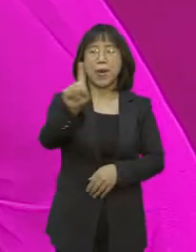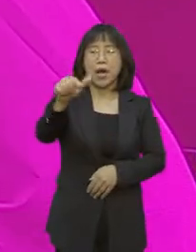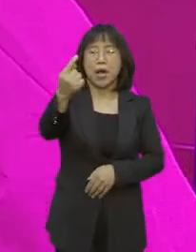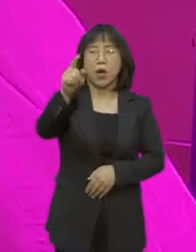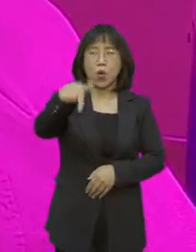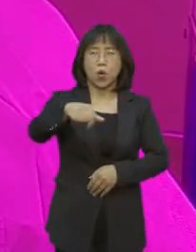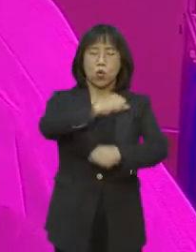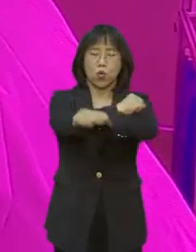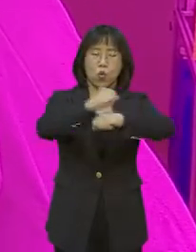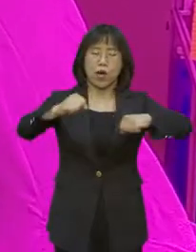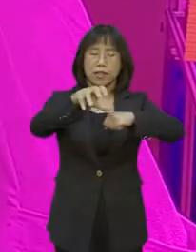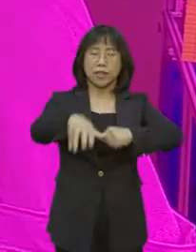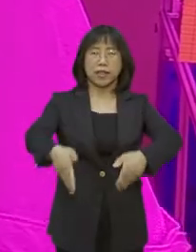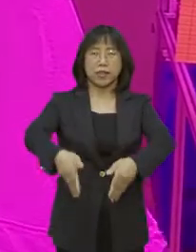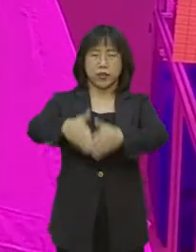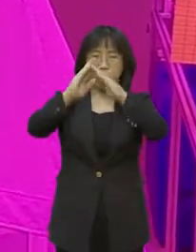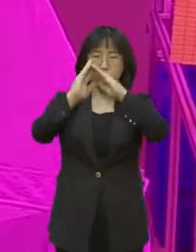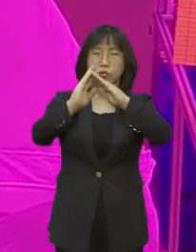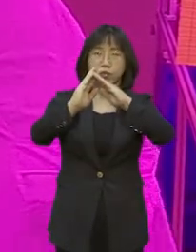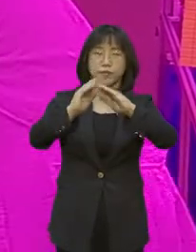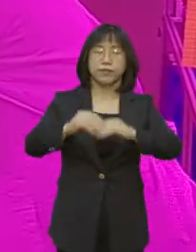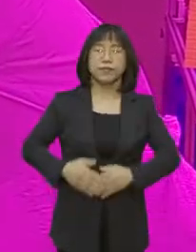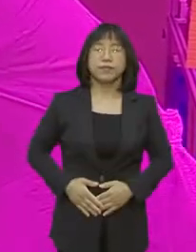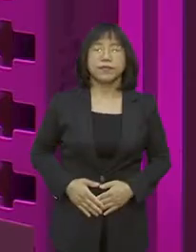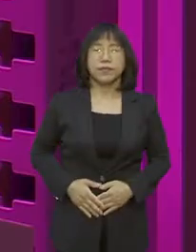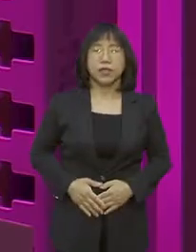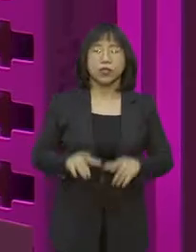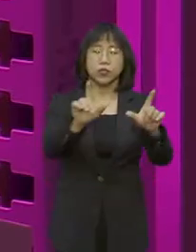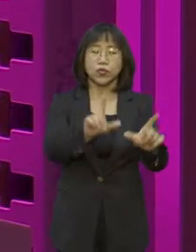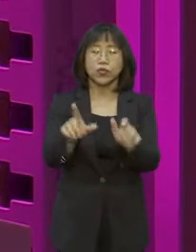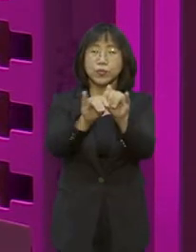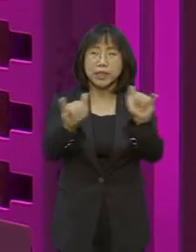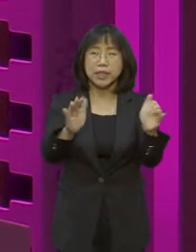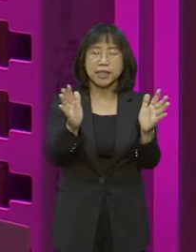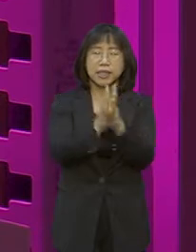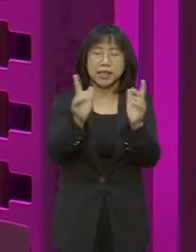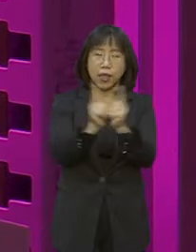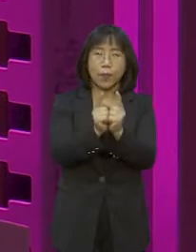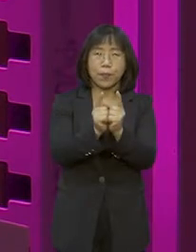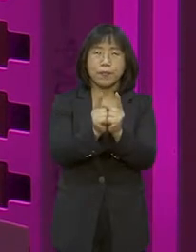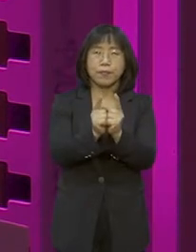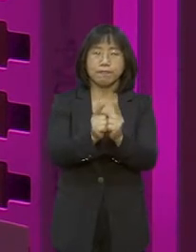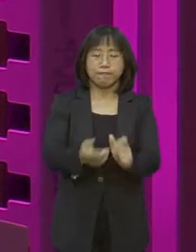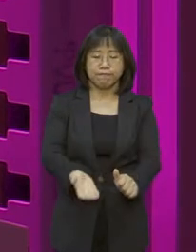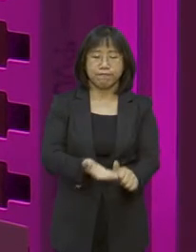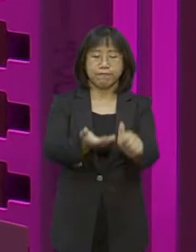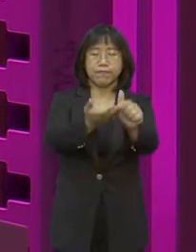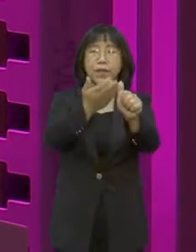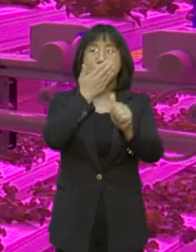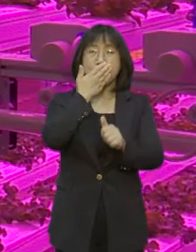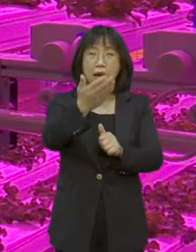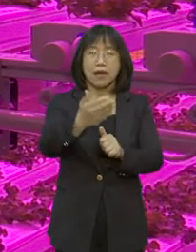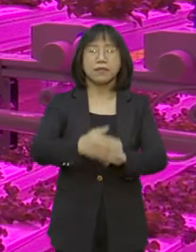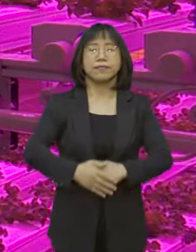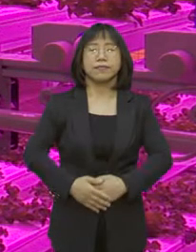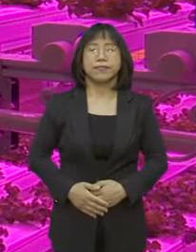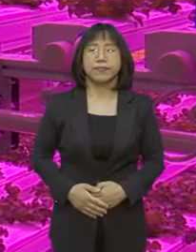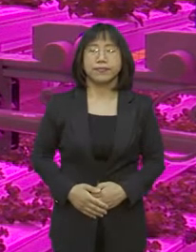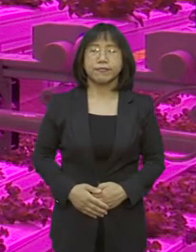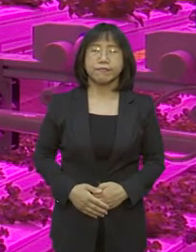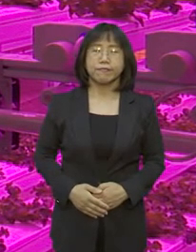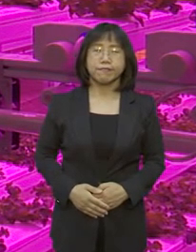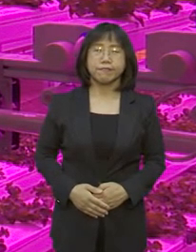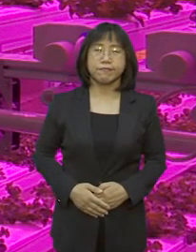지어졌습니다 스마트 팜 은 구민들이 직접 재배하는 체험을 할 수 있는 신뢰 운 실로 도시의 작은 식물원